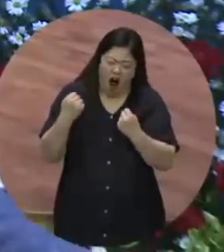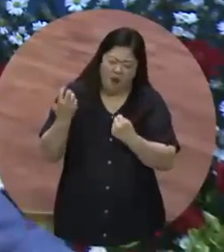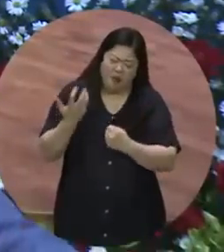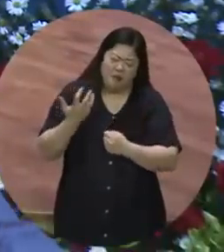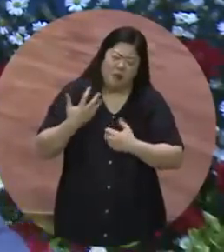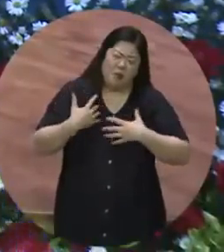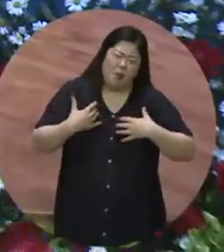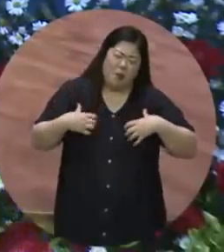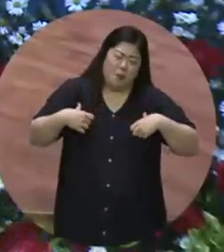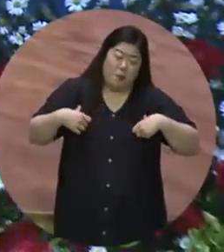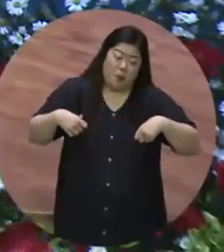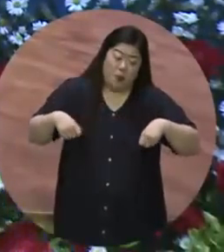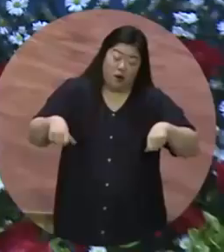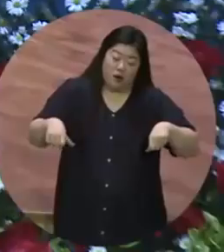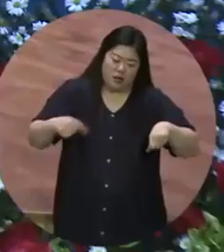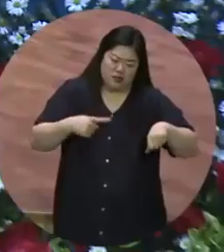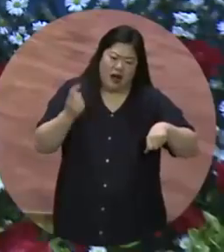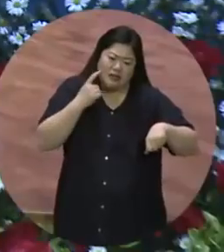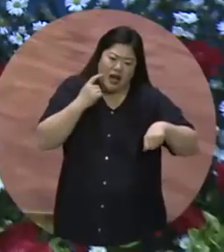다 포기해버려.